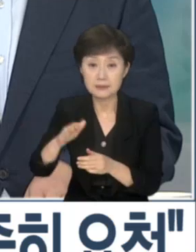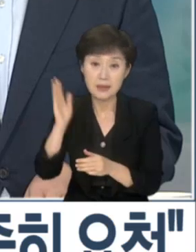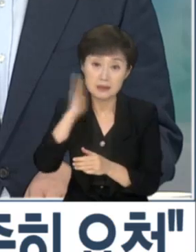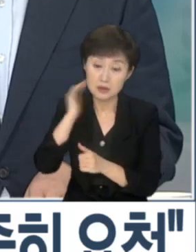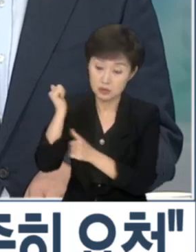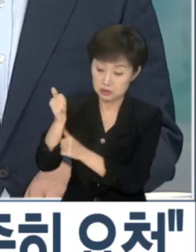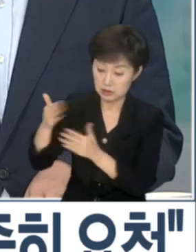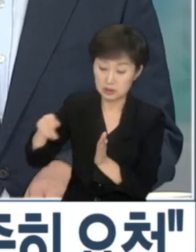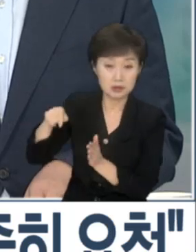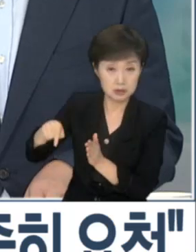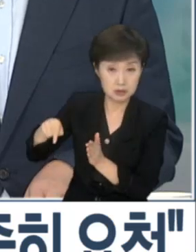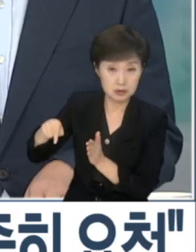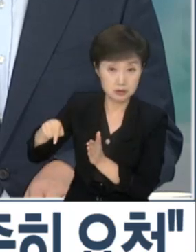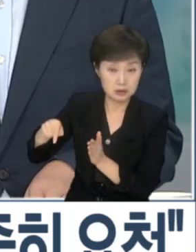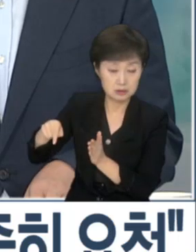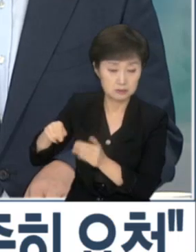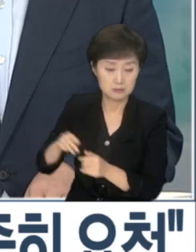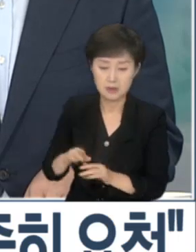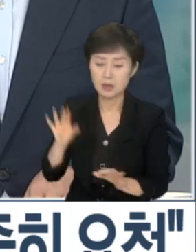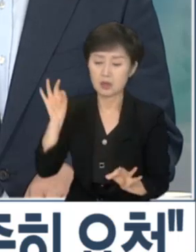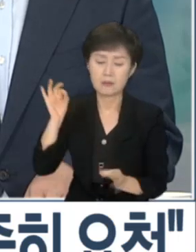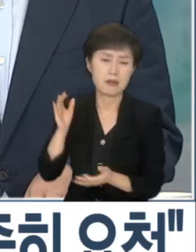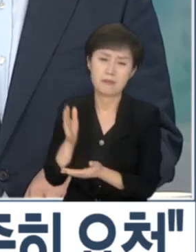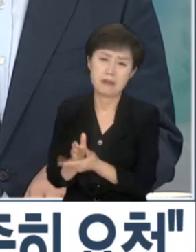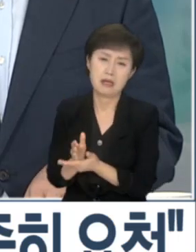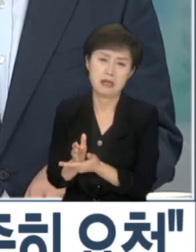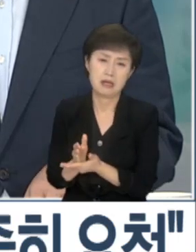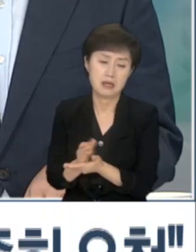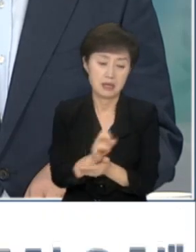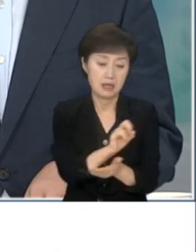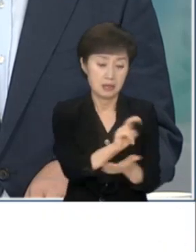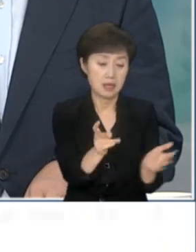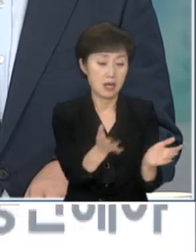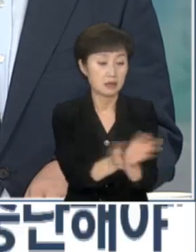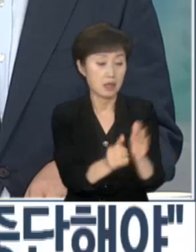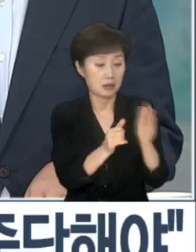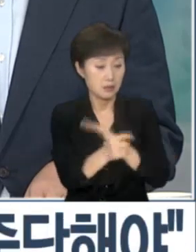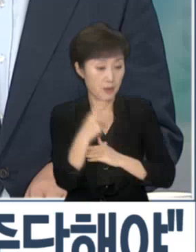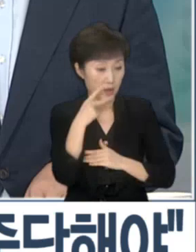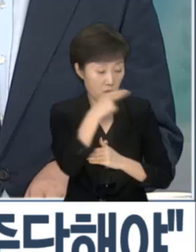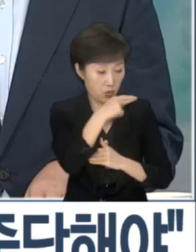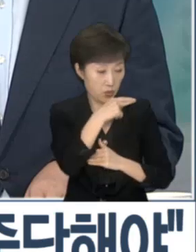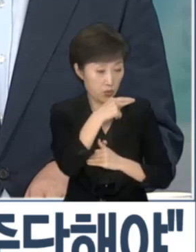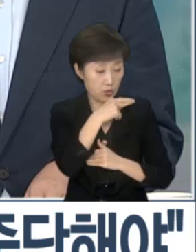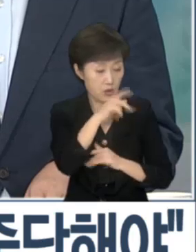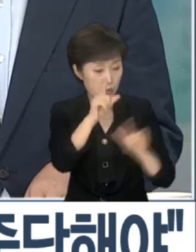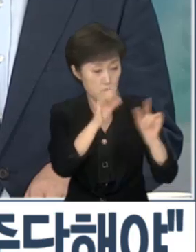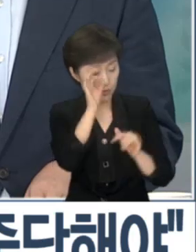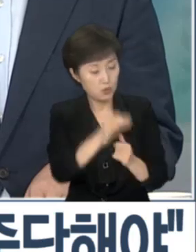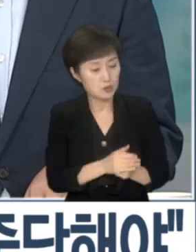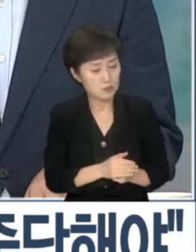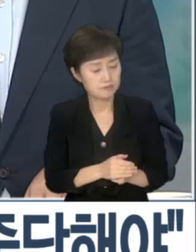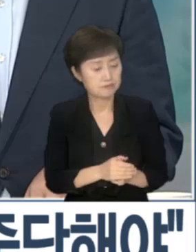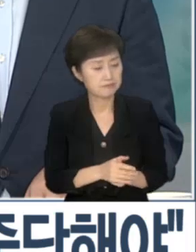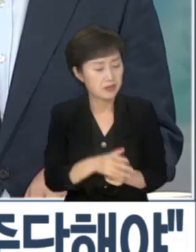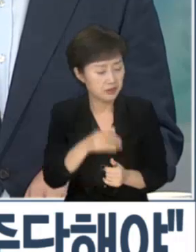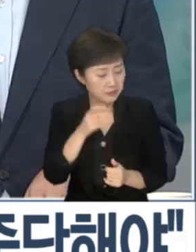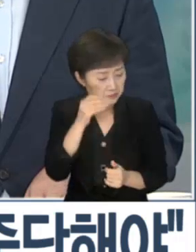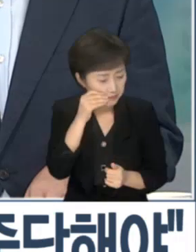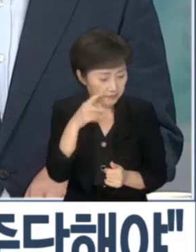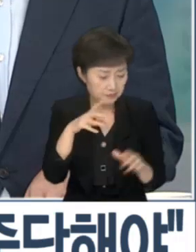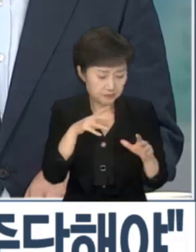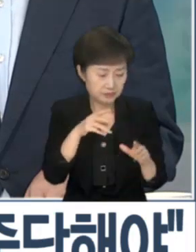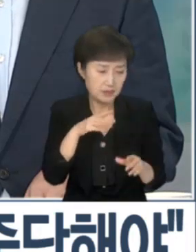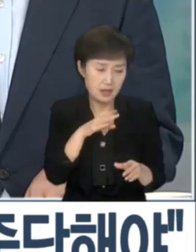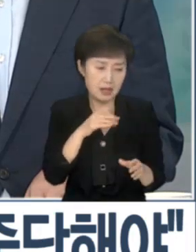실에서도 야당 대표의 이런 건강을 해치는 단식 이것에 대해서 중단 요청을 하고 그리고